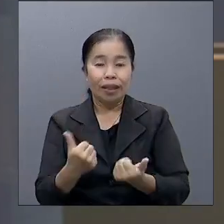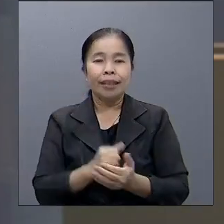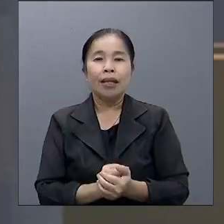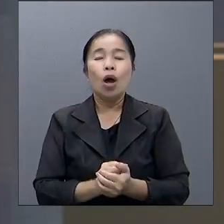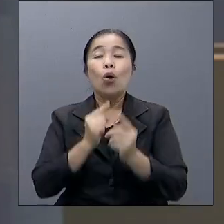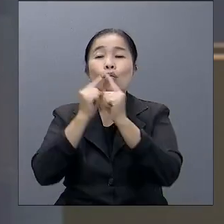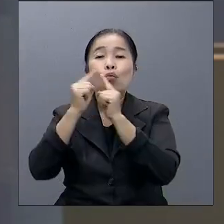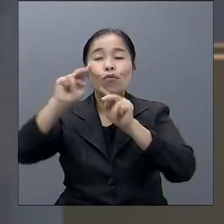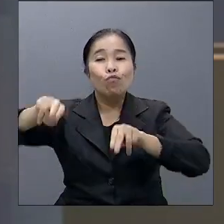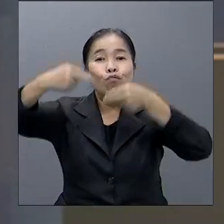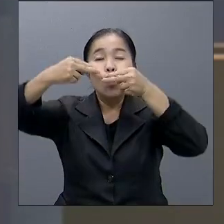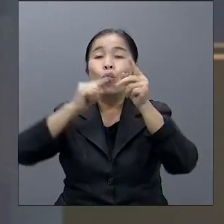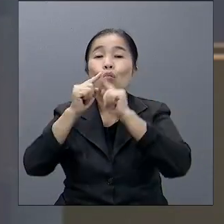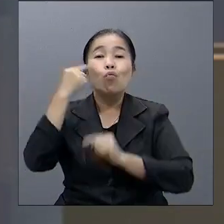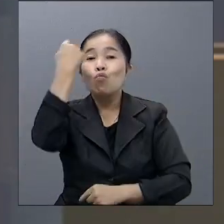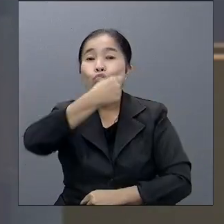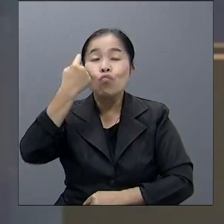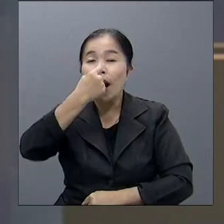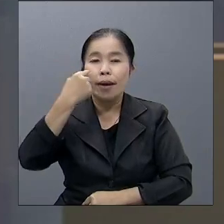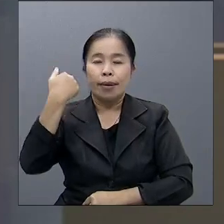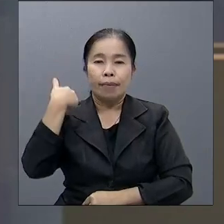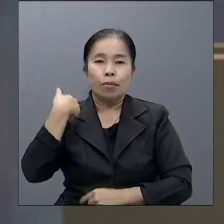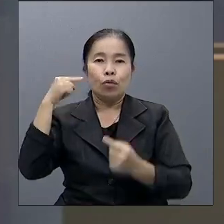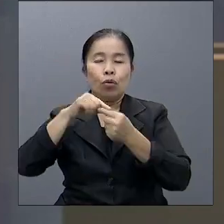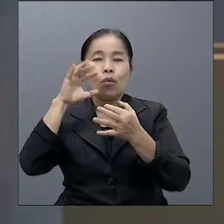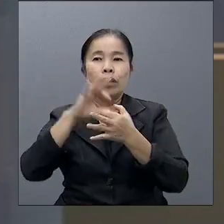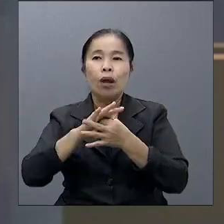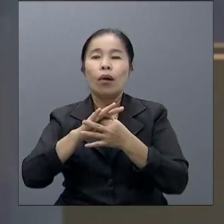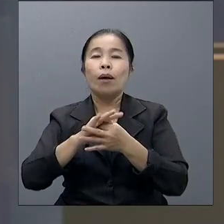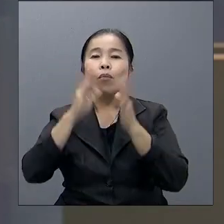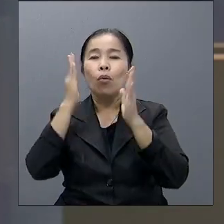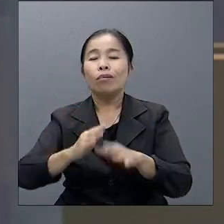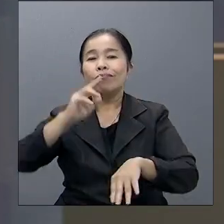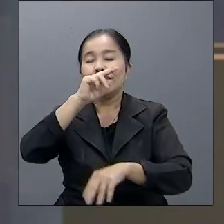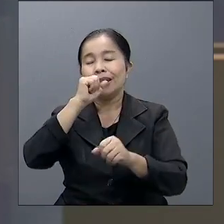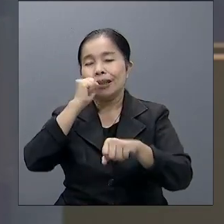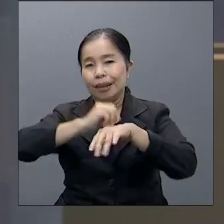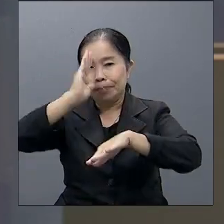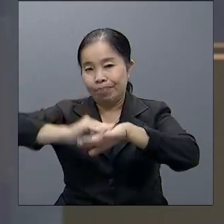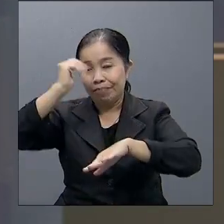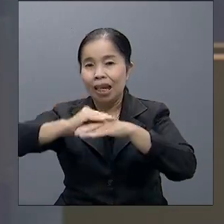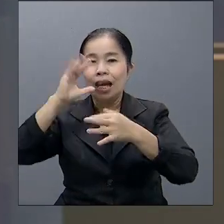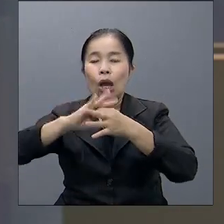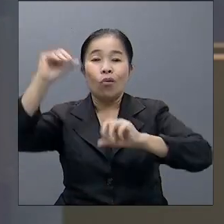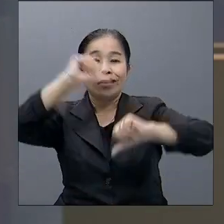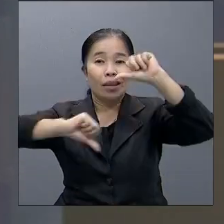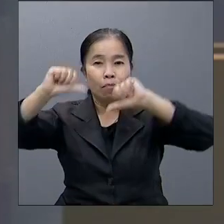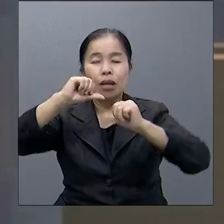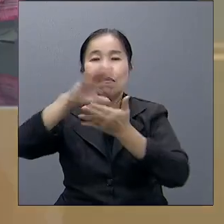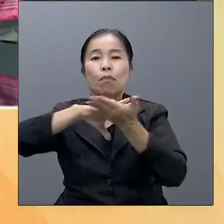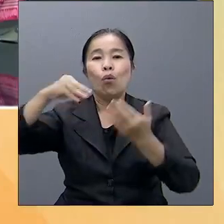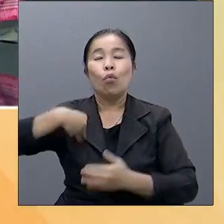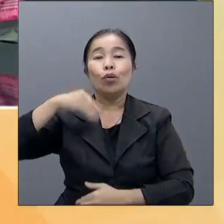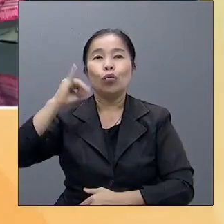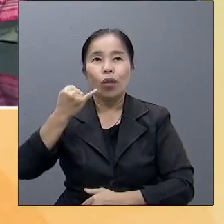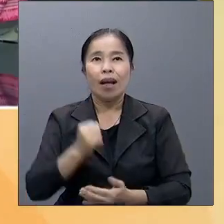ดคุยกันผ่านวิดีโอคอลค่ะกับศาสตราจารย์ธีรยุทธวิไลวันภาควิชาเคมีคณะวิทยาศาสตร์จุฬาลงกรณ์มหาวิทยาลัยค่ะอาจ